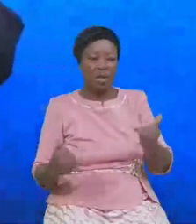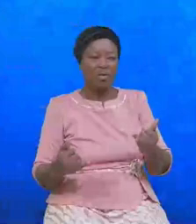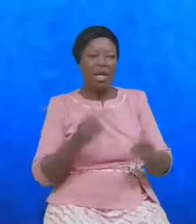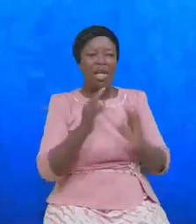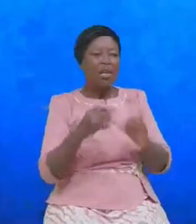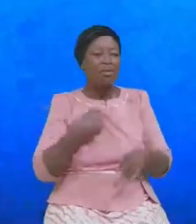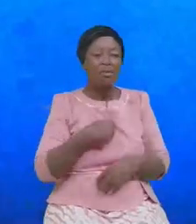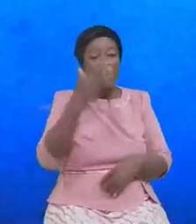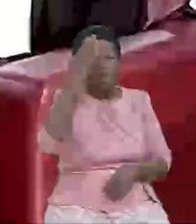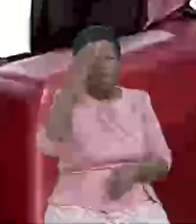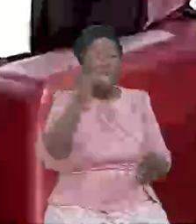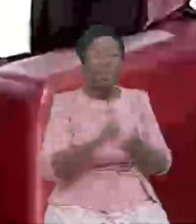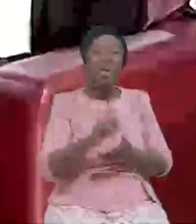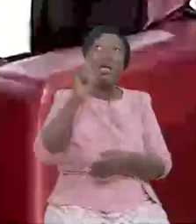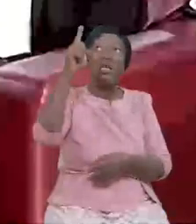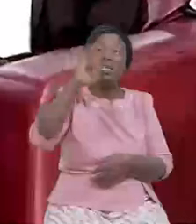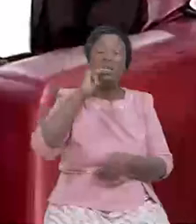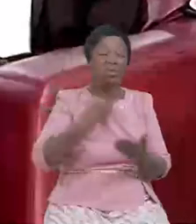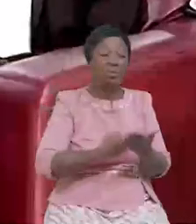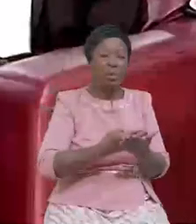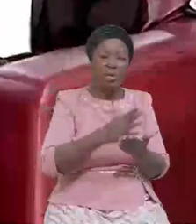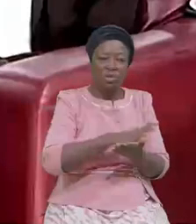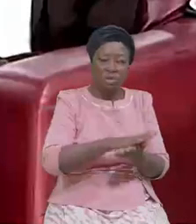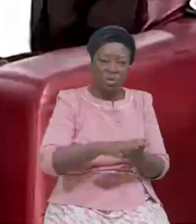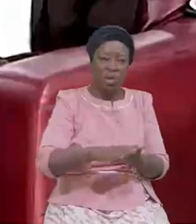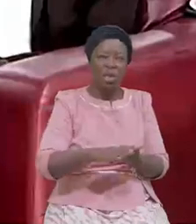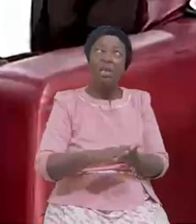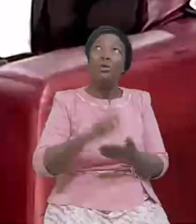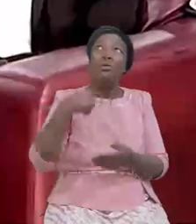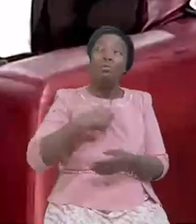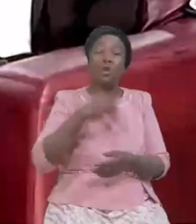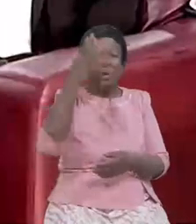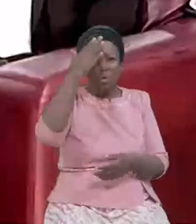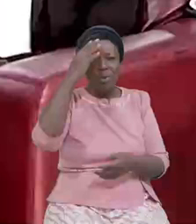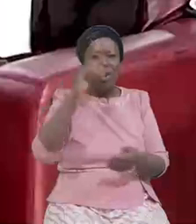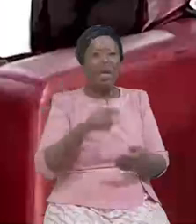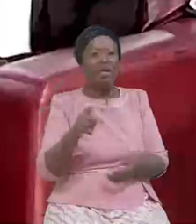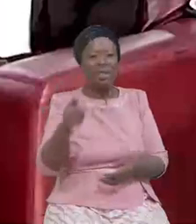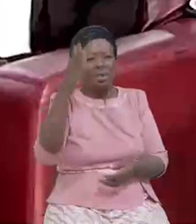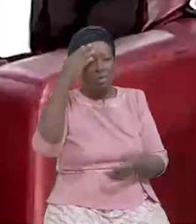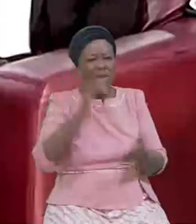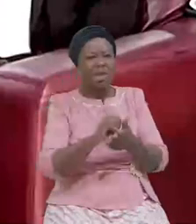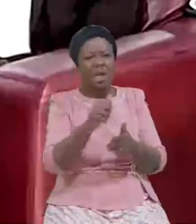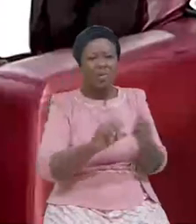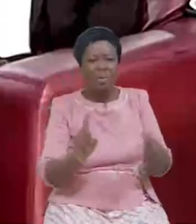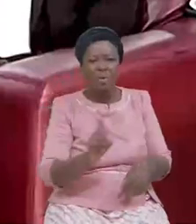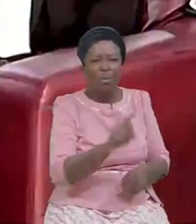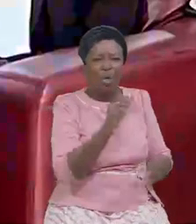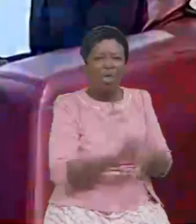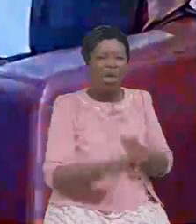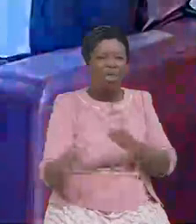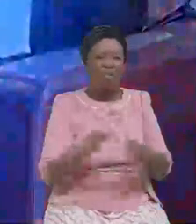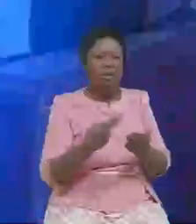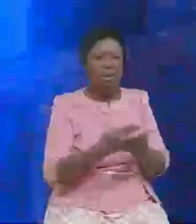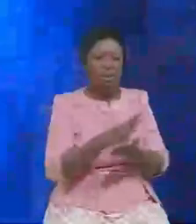vous savez qu'il est juste, reconnaissez-le. Vous savez qu'il est juste. Nous reconnaissons que quiconque pratique la justice